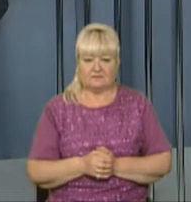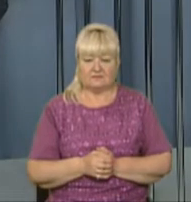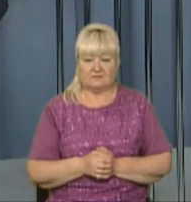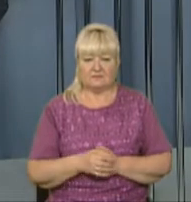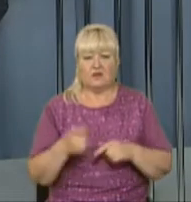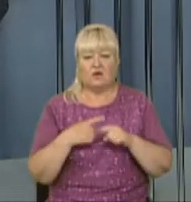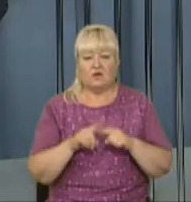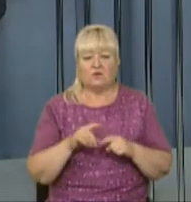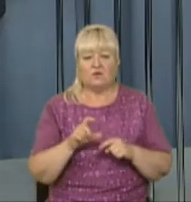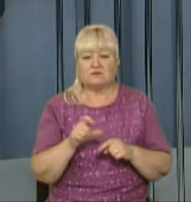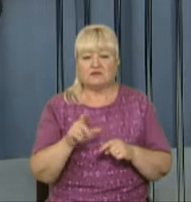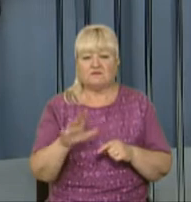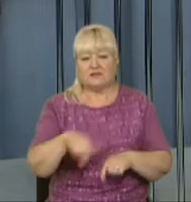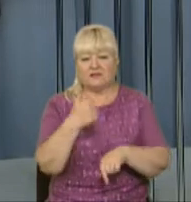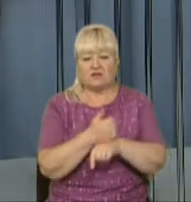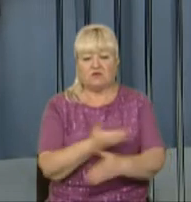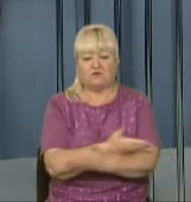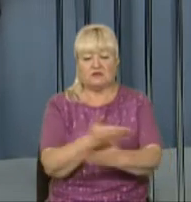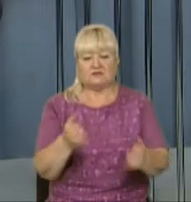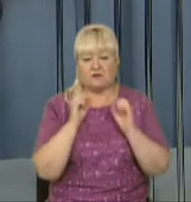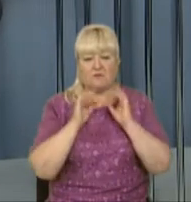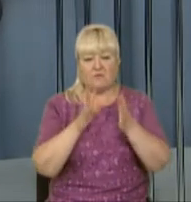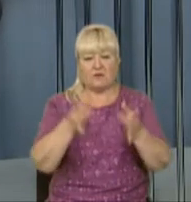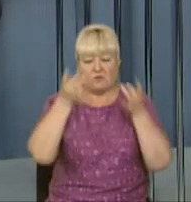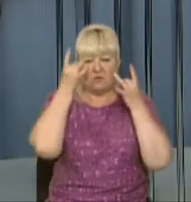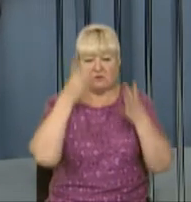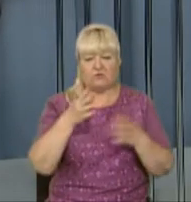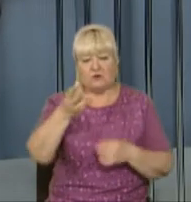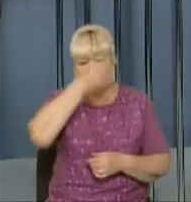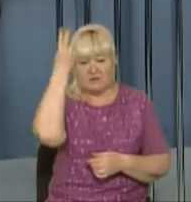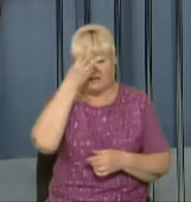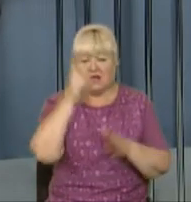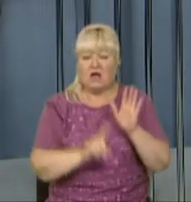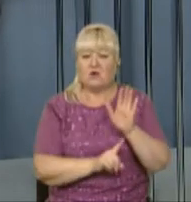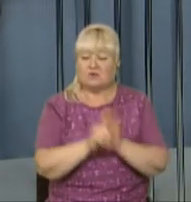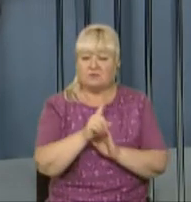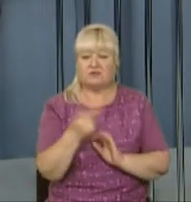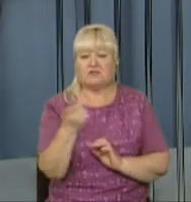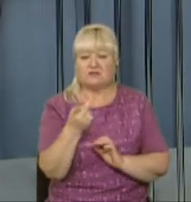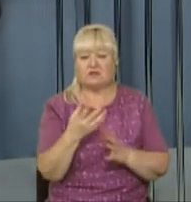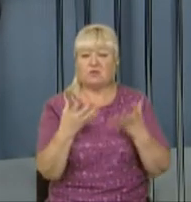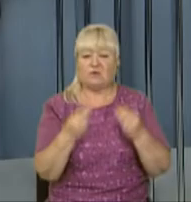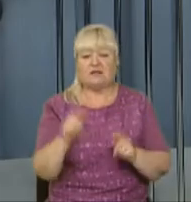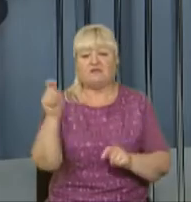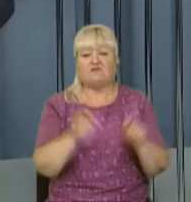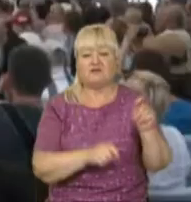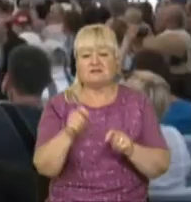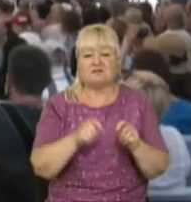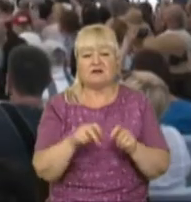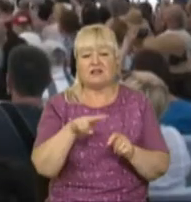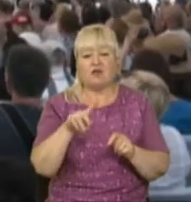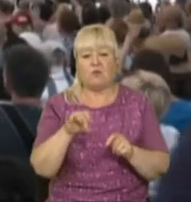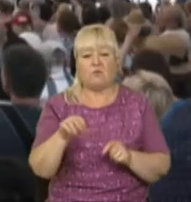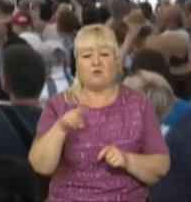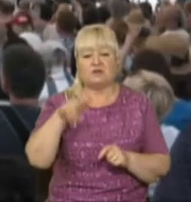У ці хвилини на головній сцені у парку культури імені Богдана Хмельницького розпочинається другий день фестивалю «Леополіс